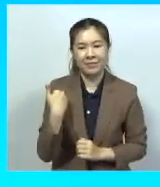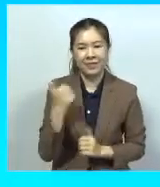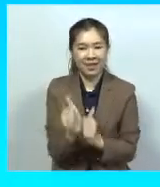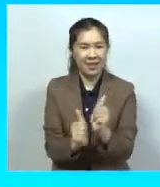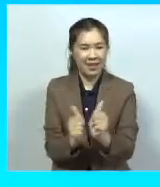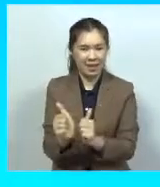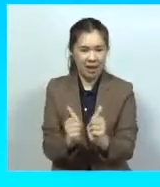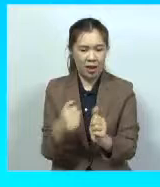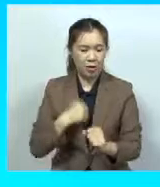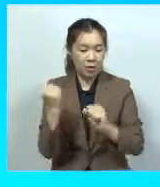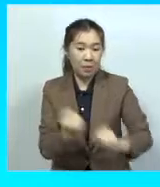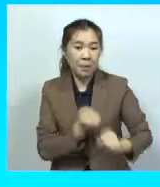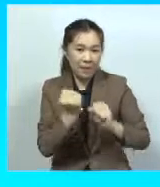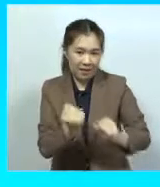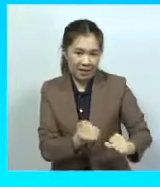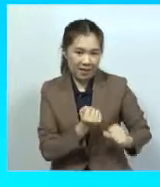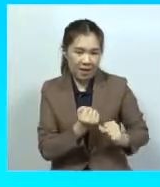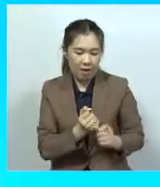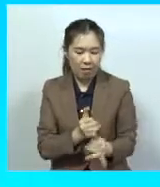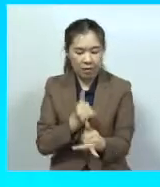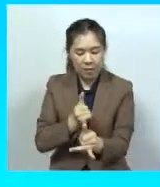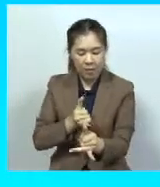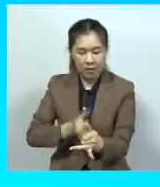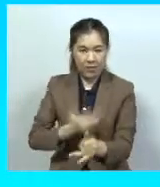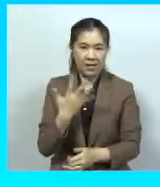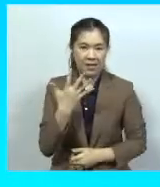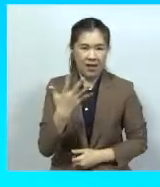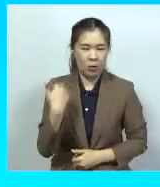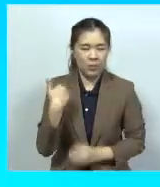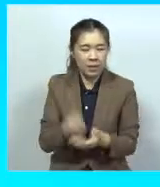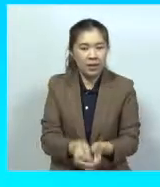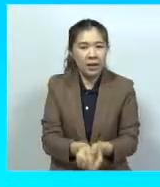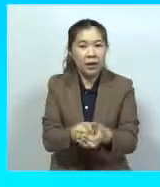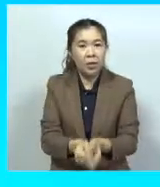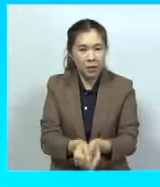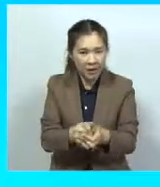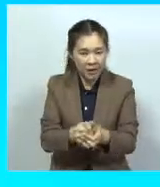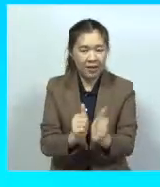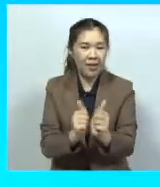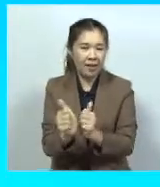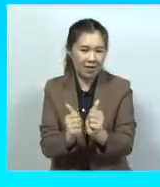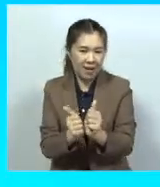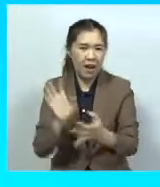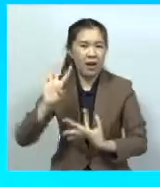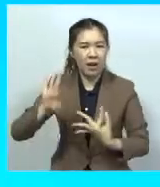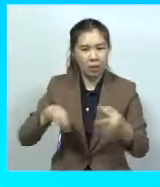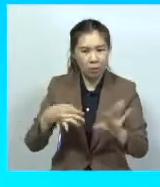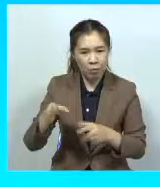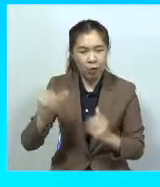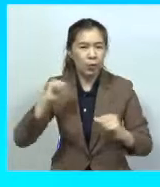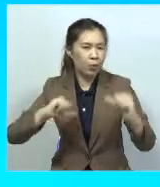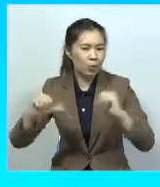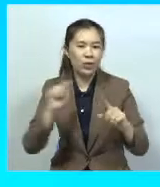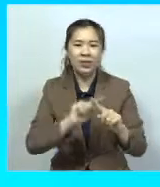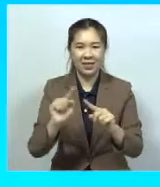แข่งขันพายเรือ5ฝีพายแข่งขันเรือยาวก็มีแข่งวอลเล่เวทีรำวงชาวบ้านแล้วก็มีงานมหรส